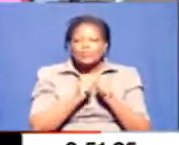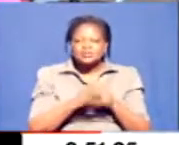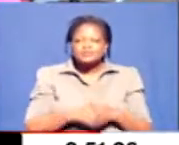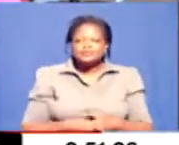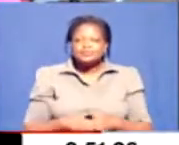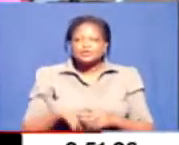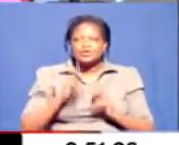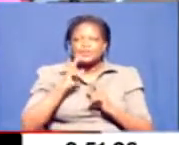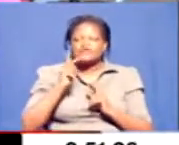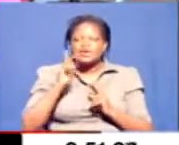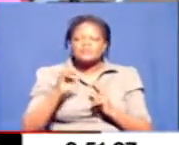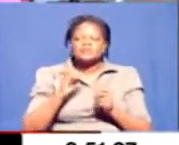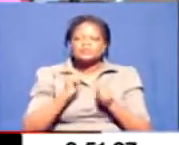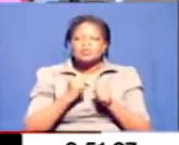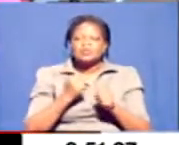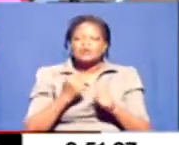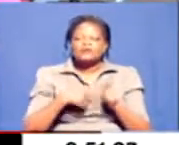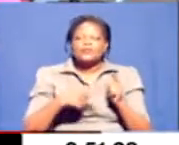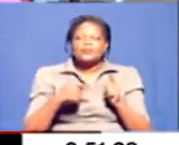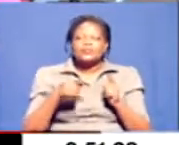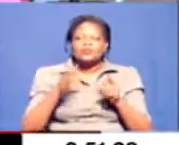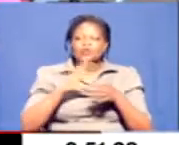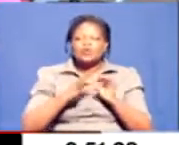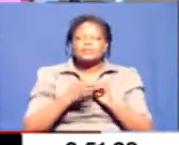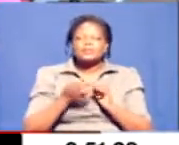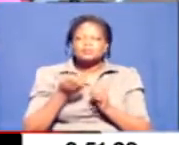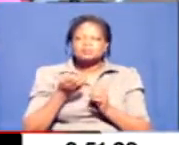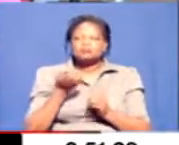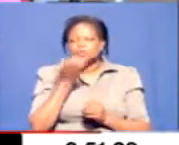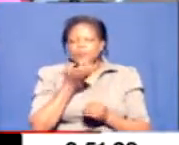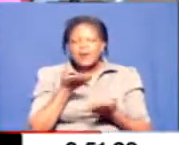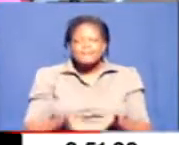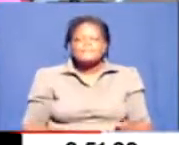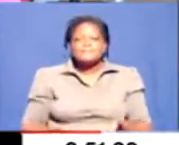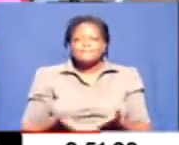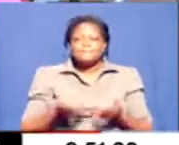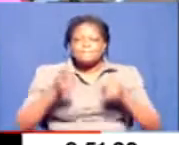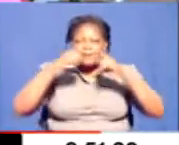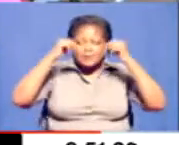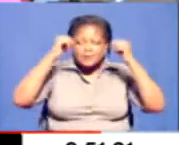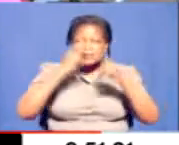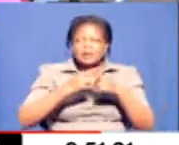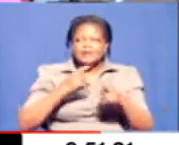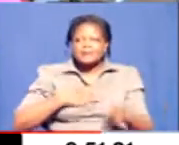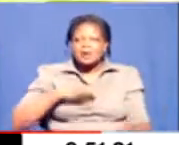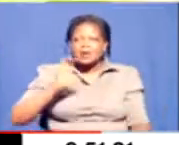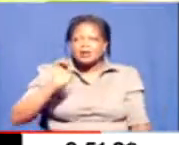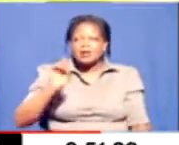for KBC Sports from the Olympic Stadium here in Tokyo, Japan, I am Elina Shiveka.